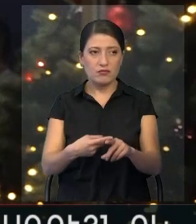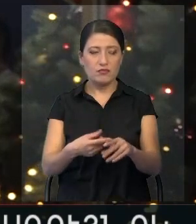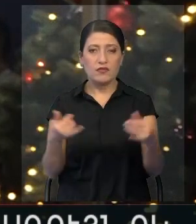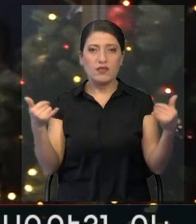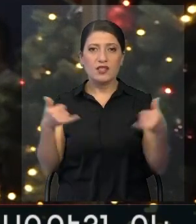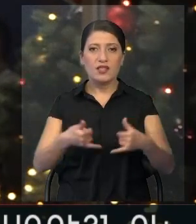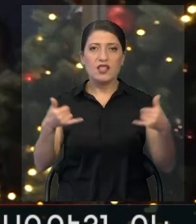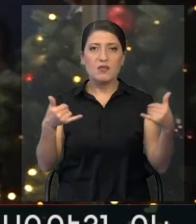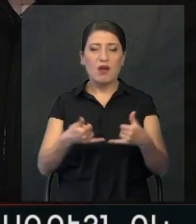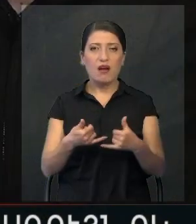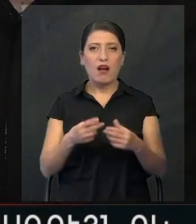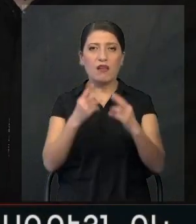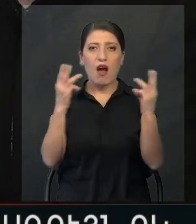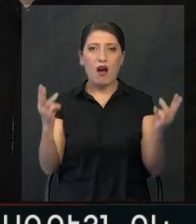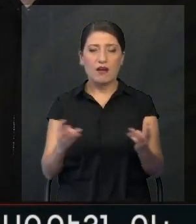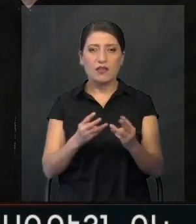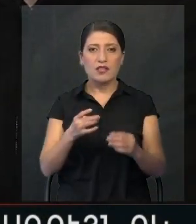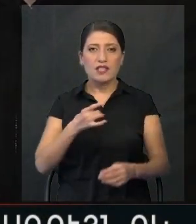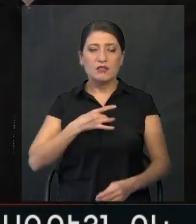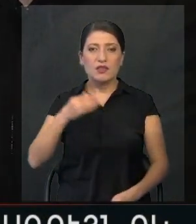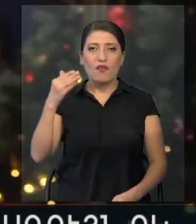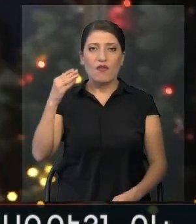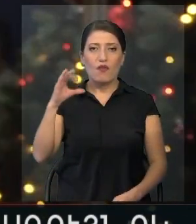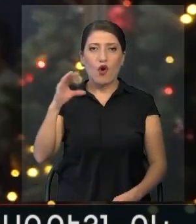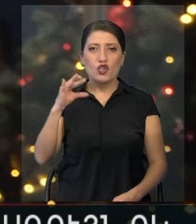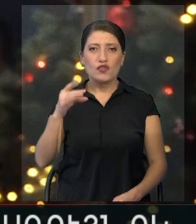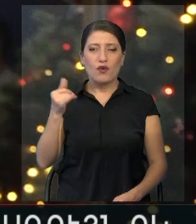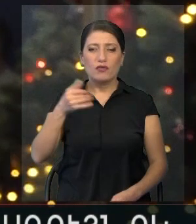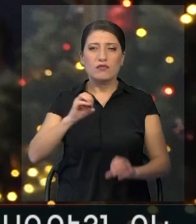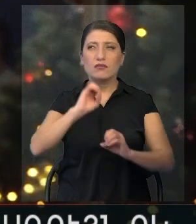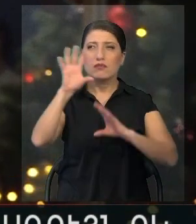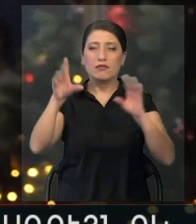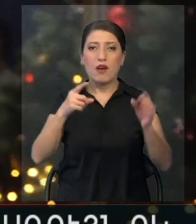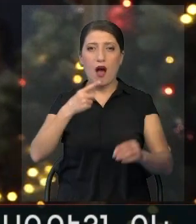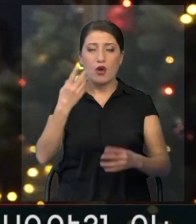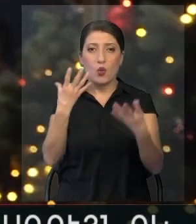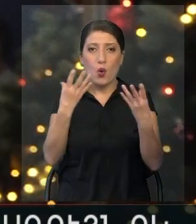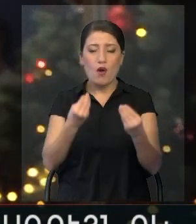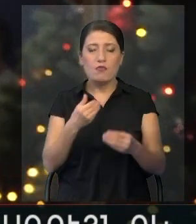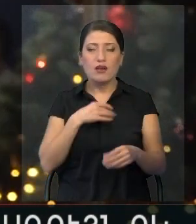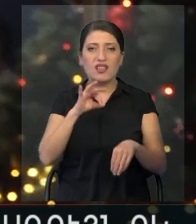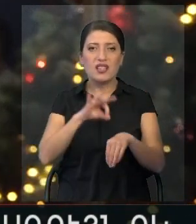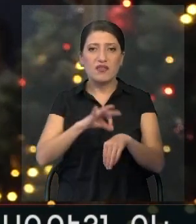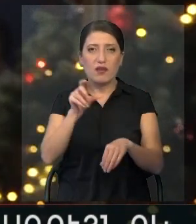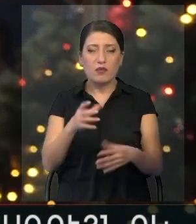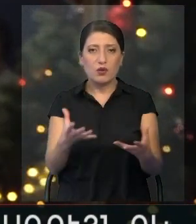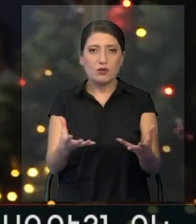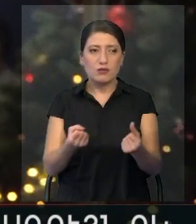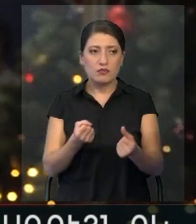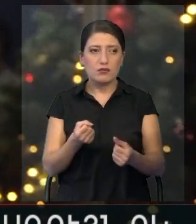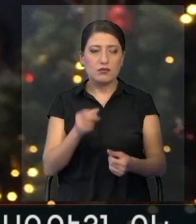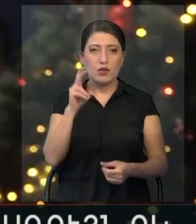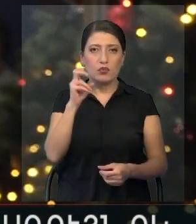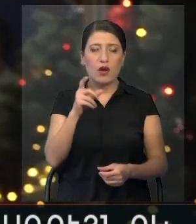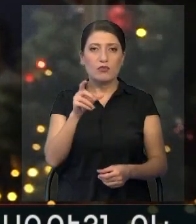քիմիական հարվածքների, գիտեք, սպիտակ ֆոսֆորի պատմությունը։ Առաջին օրվանից մենք 10 հիվանդներ ենք ընդունել, մենք 200-ի չափ հիվանդներ